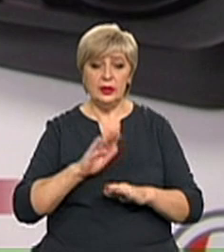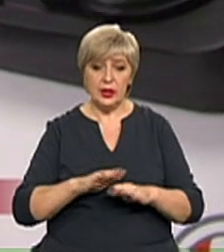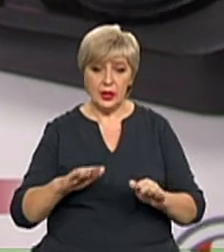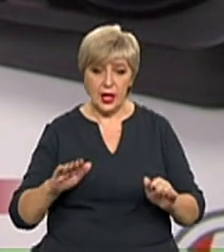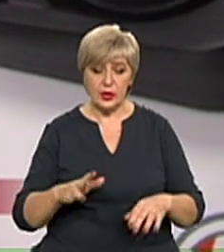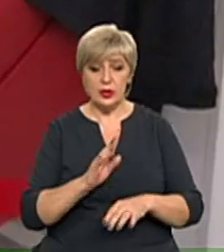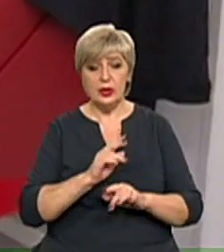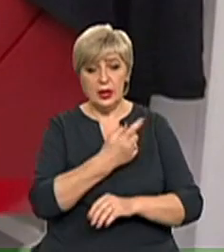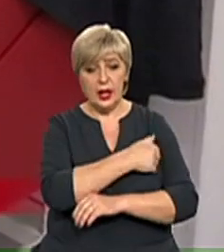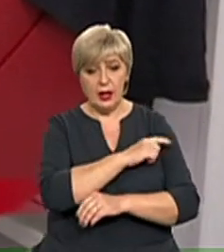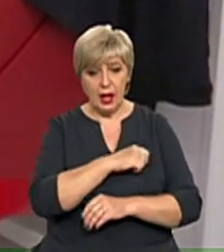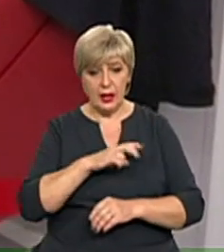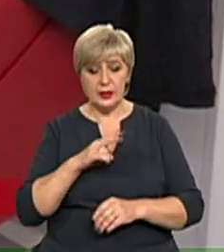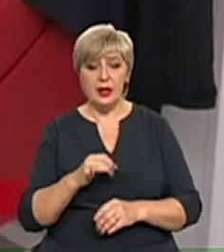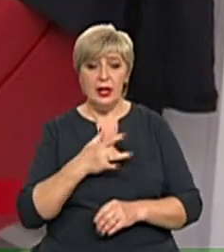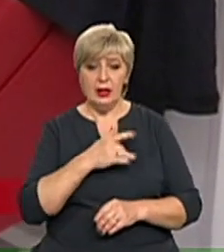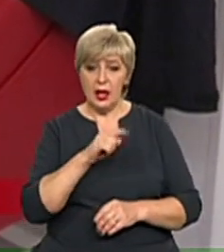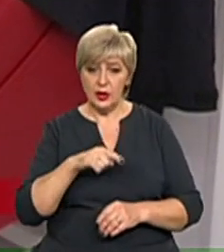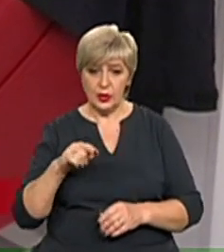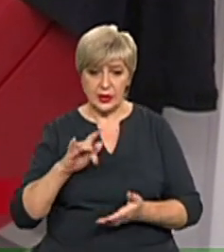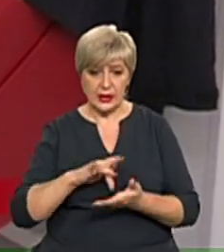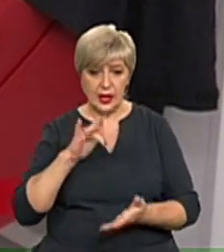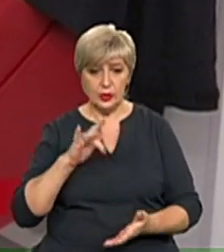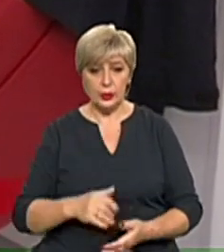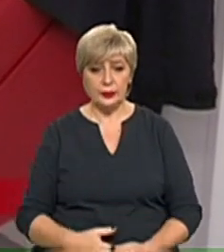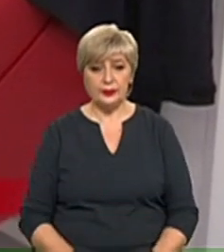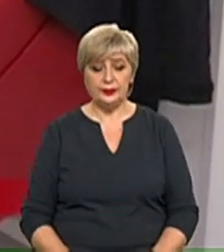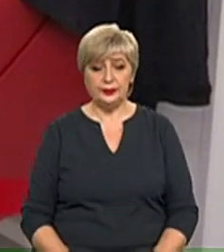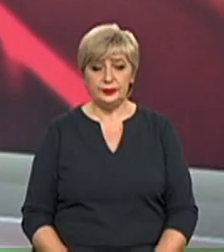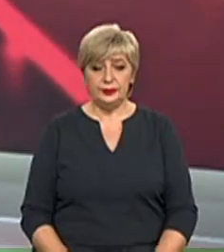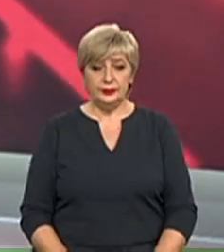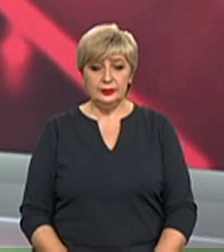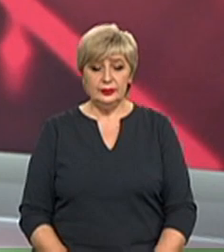дитячої клінічної лікарні. Людмила Литвиненко, Владислав Смичков. Деталі.